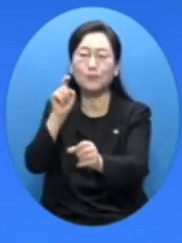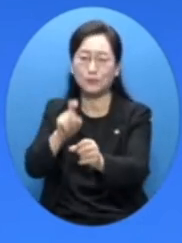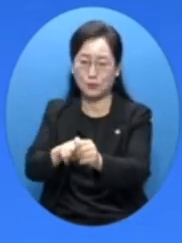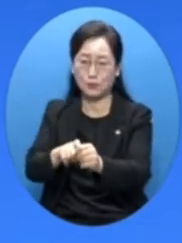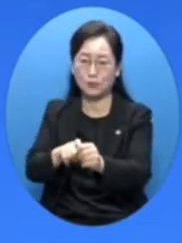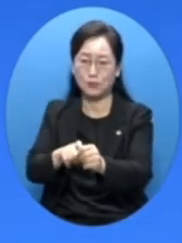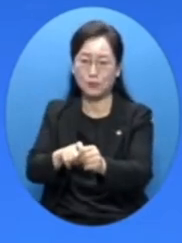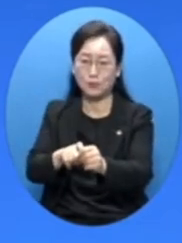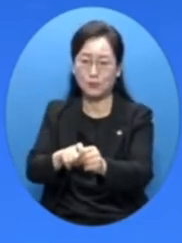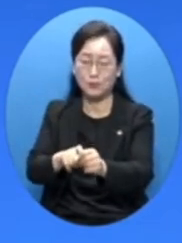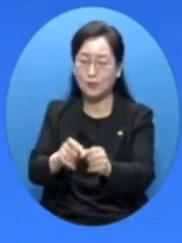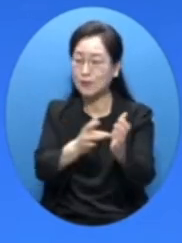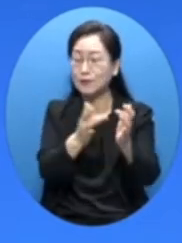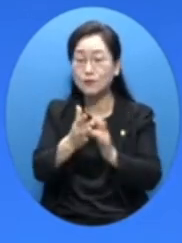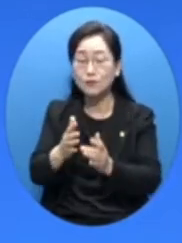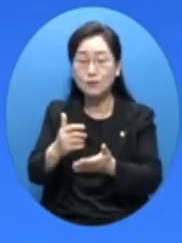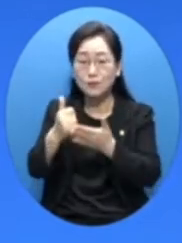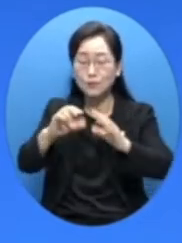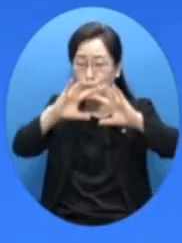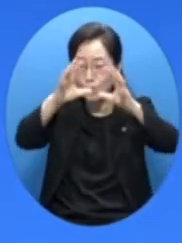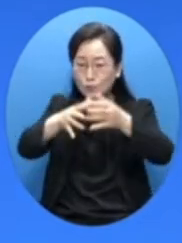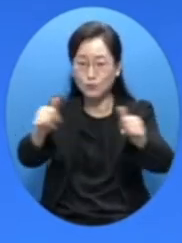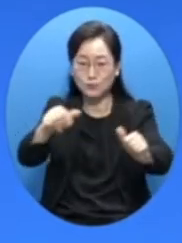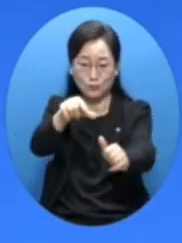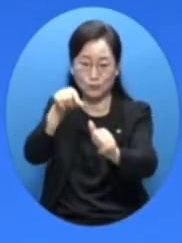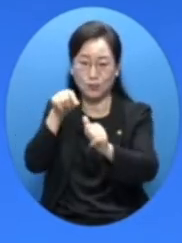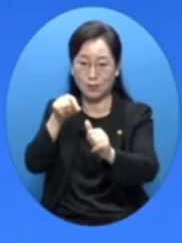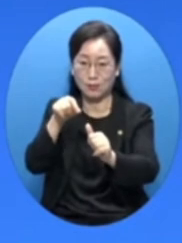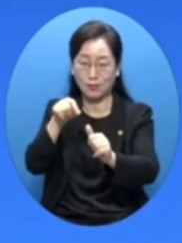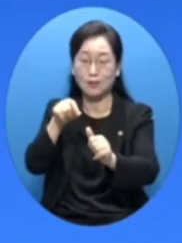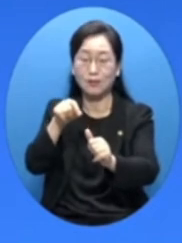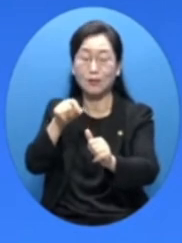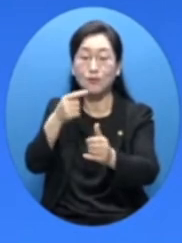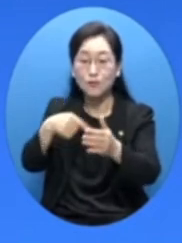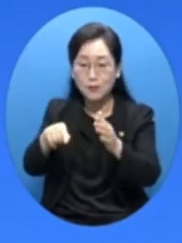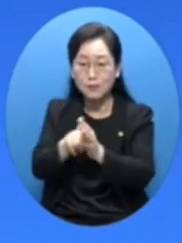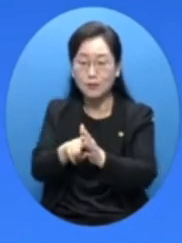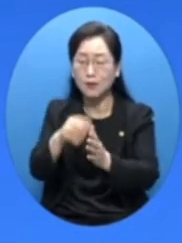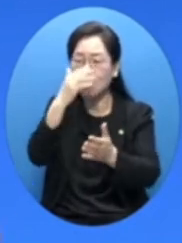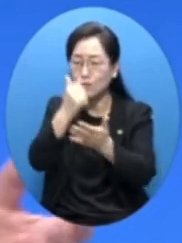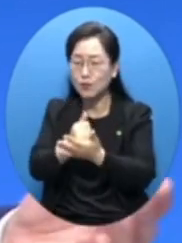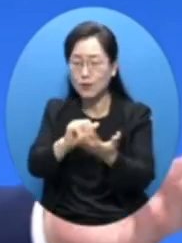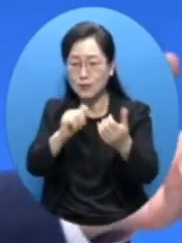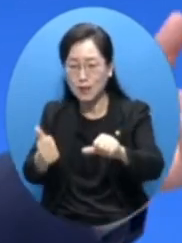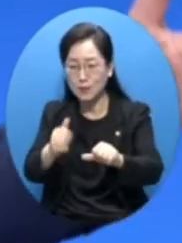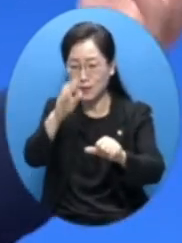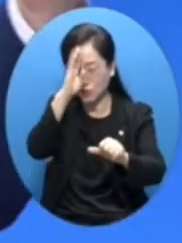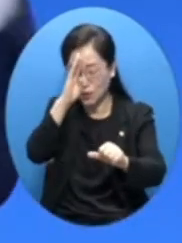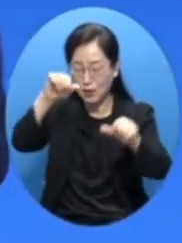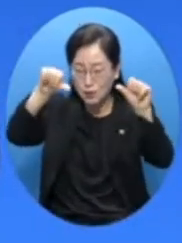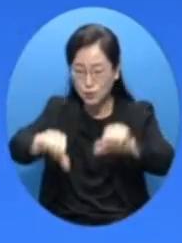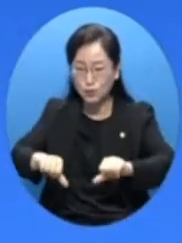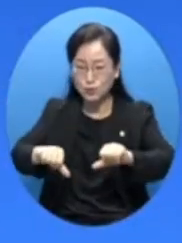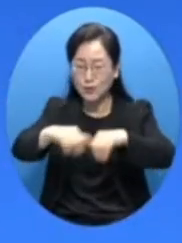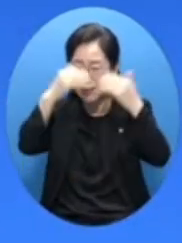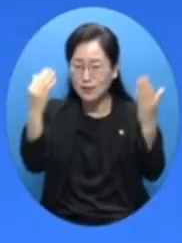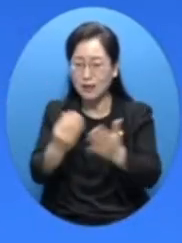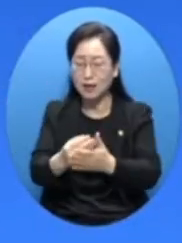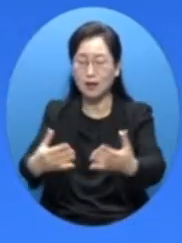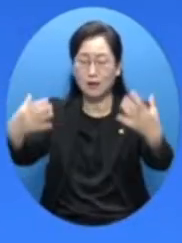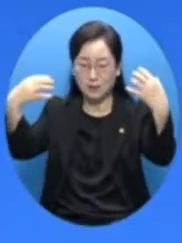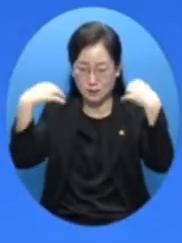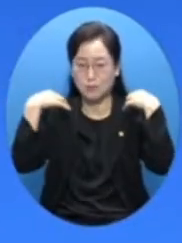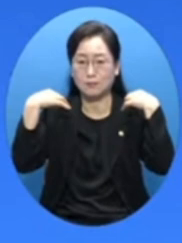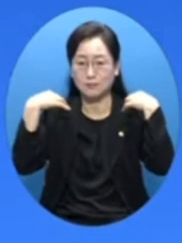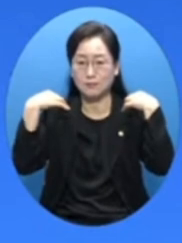것입니다. 예수님께서 온 인류를 구원하시기 위해서 우리의 죄와 사망과 질병과 저주를 다